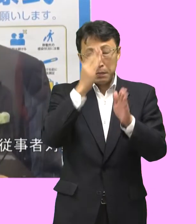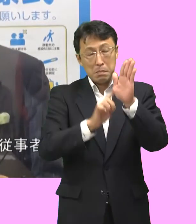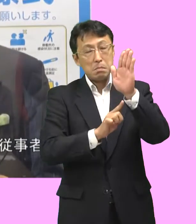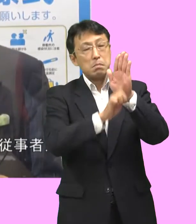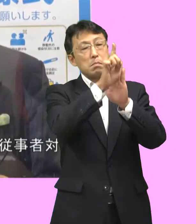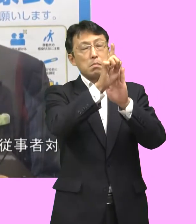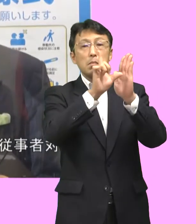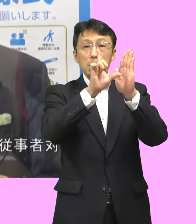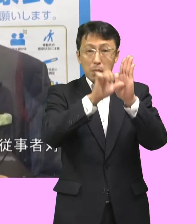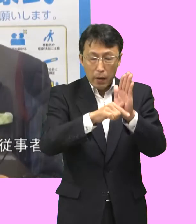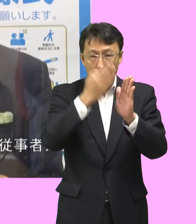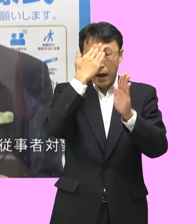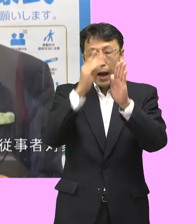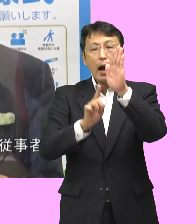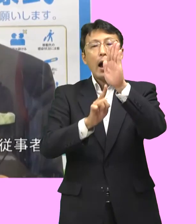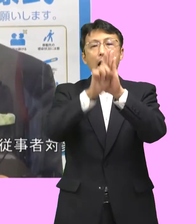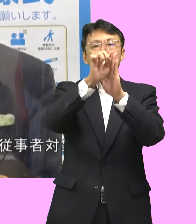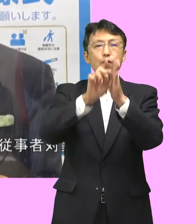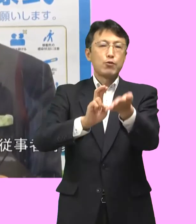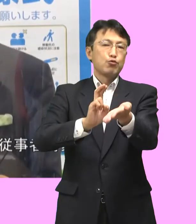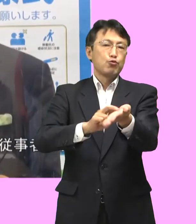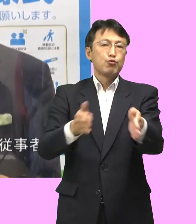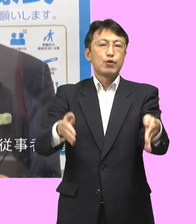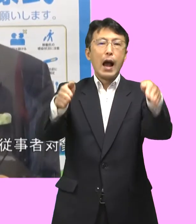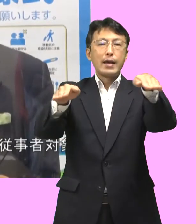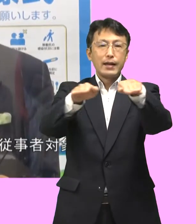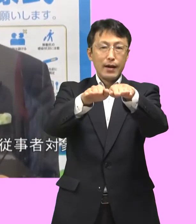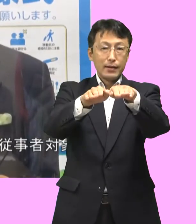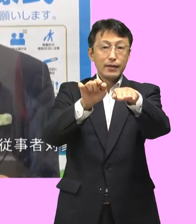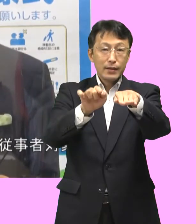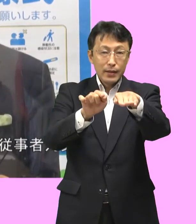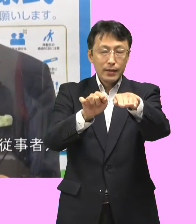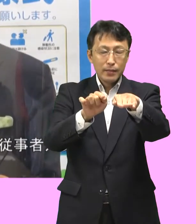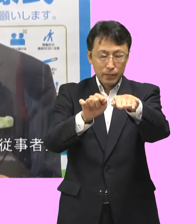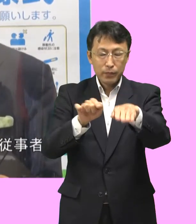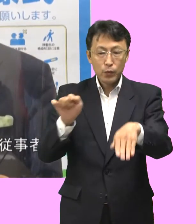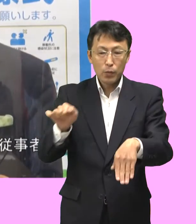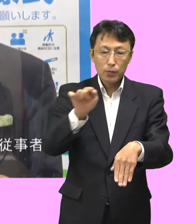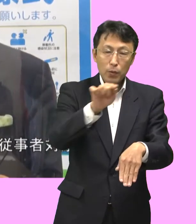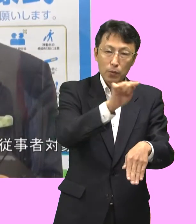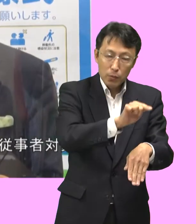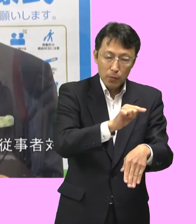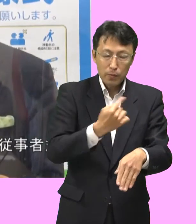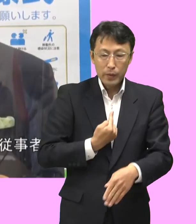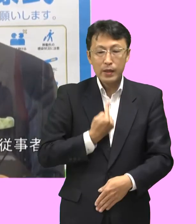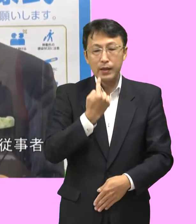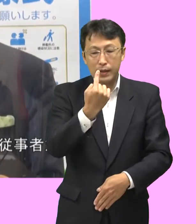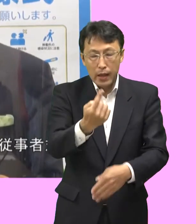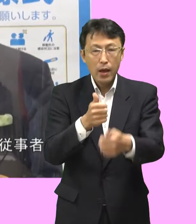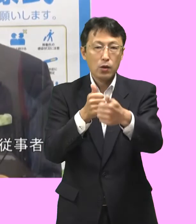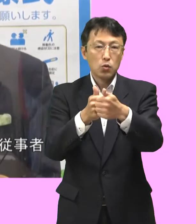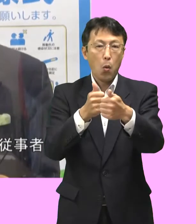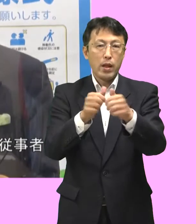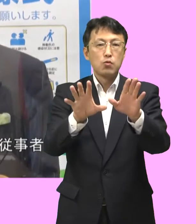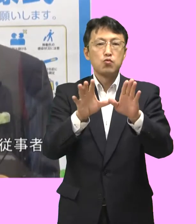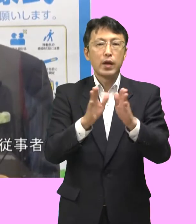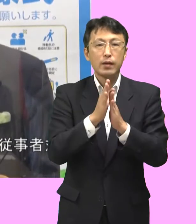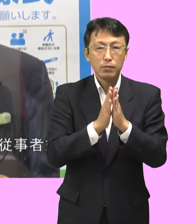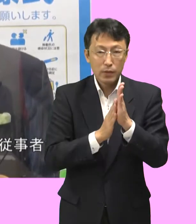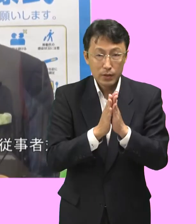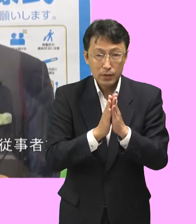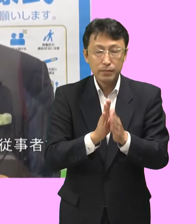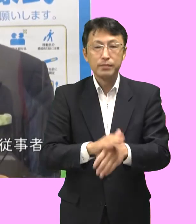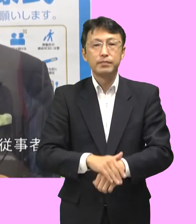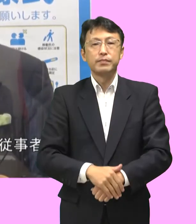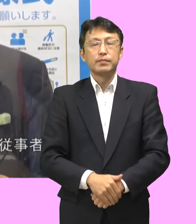発熱外来などにですね、ご相談をいただければというふうに考えております。